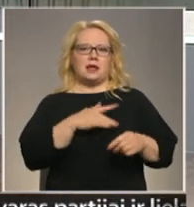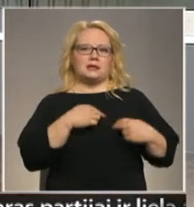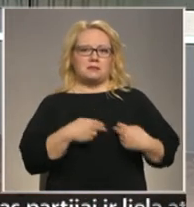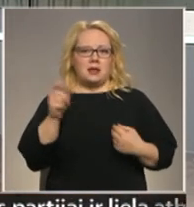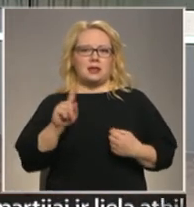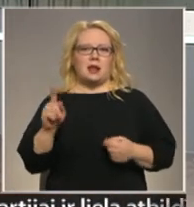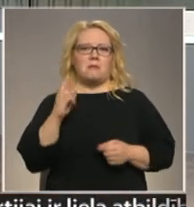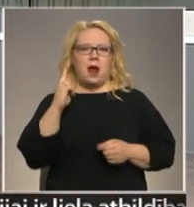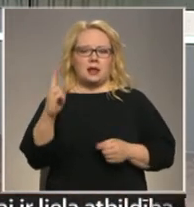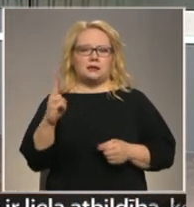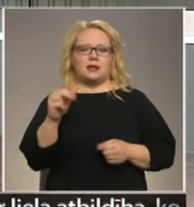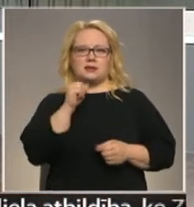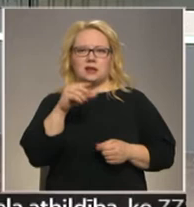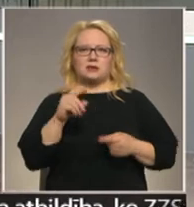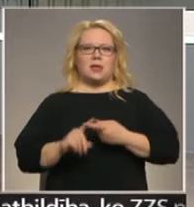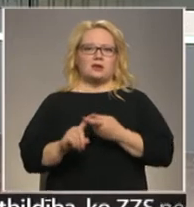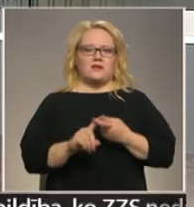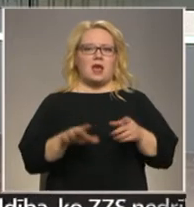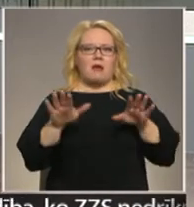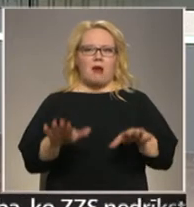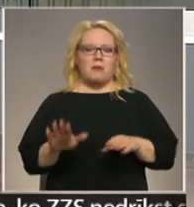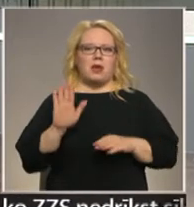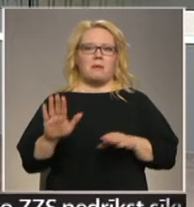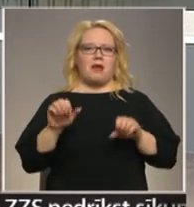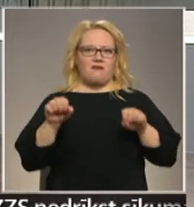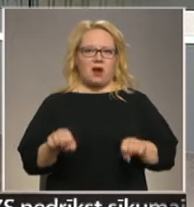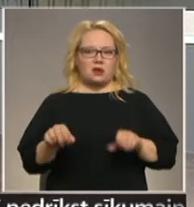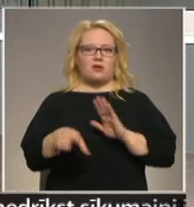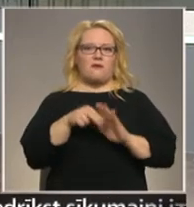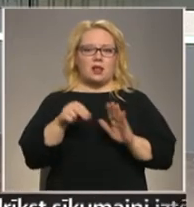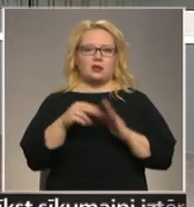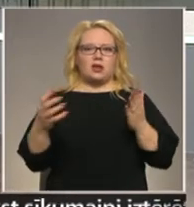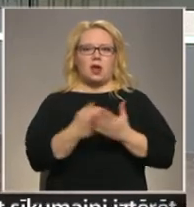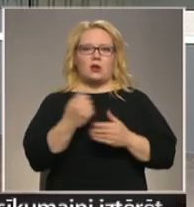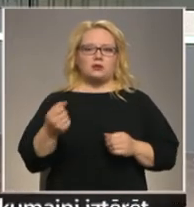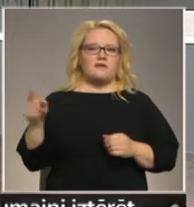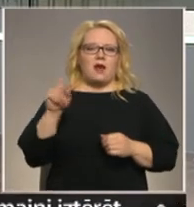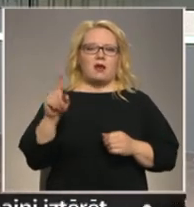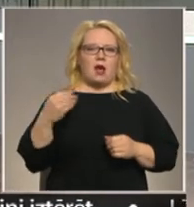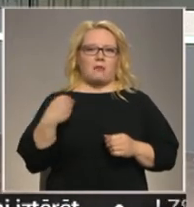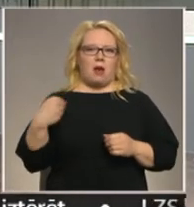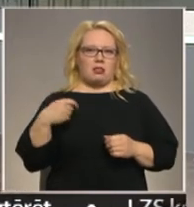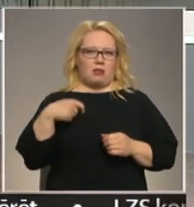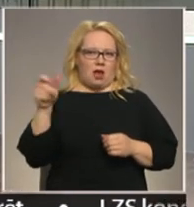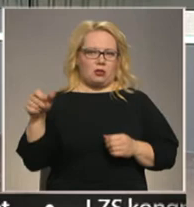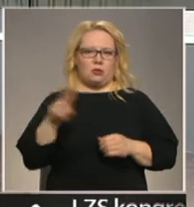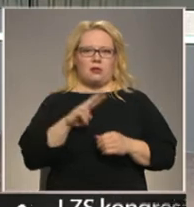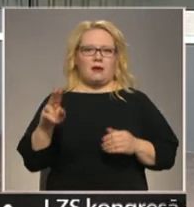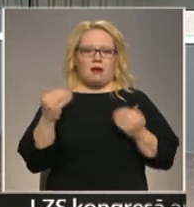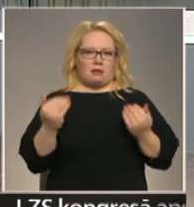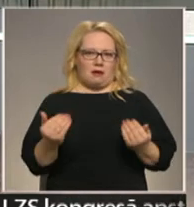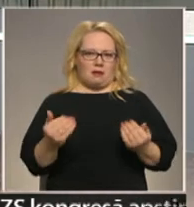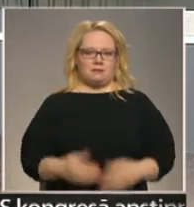ir pārliecināti, ka Zaļo un zemnieku savienībai jāpaliek pie varas un vēlēšanās jāiegūst vairāk mandātu nekā tā ir